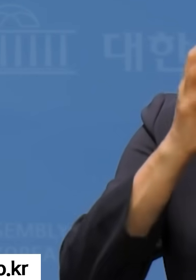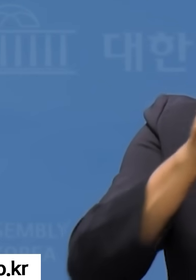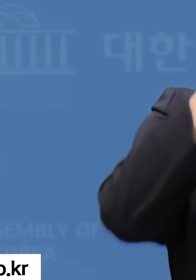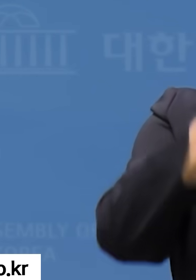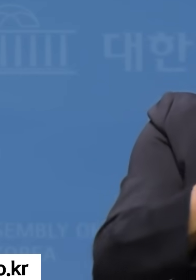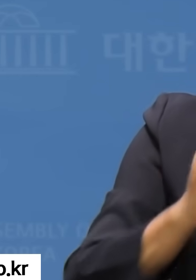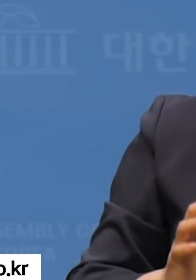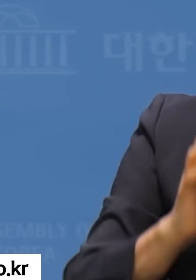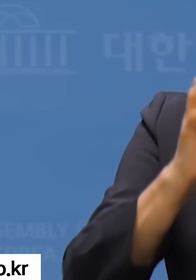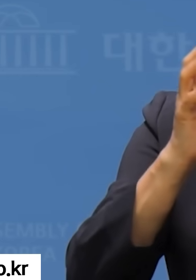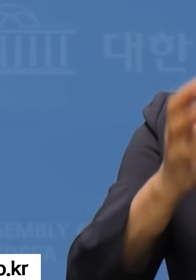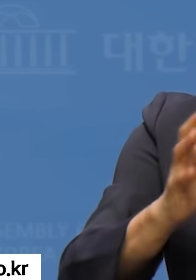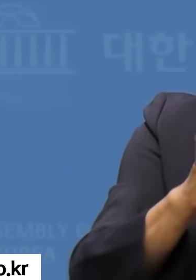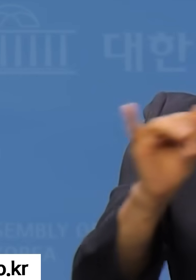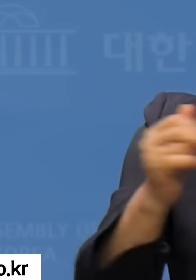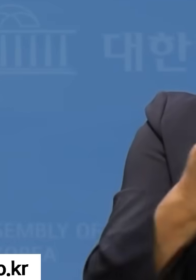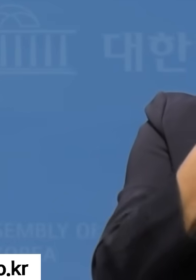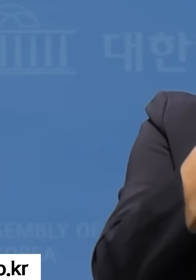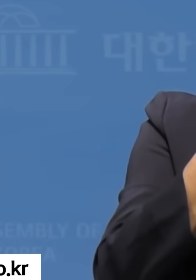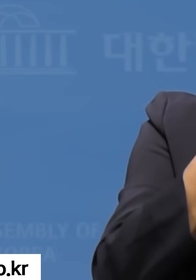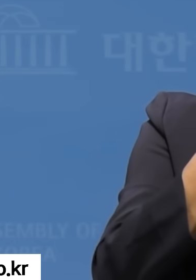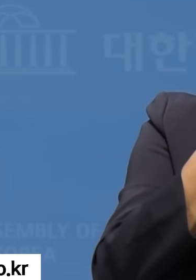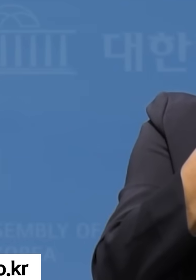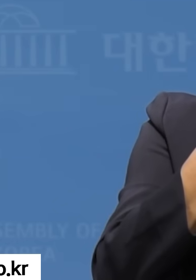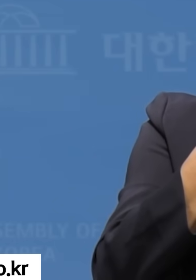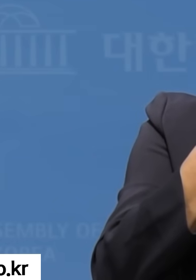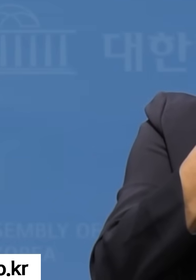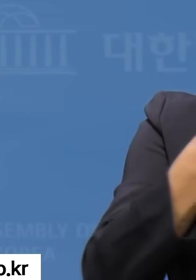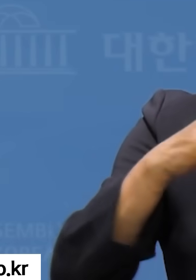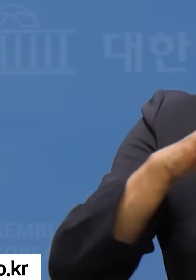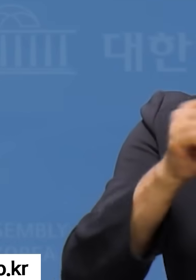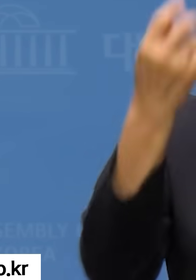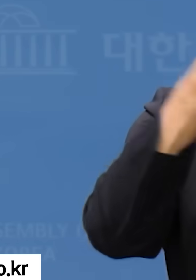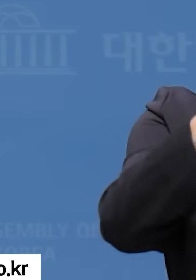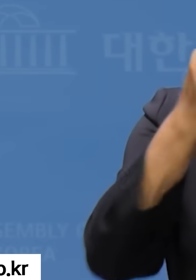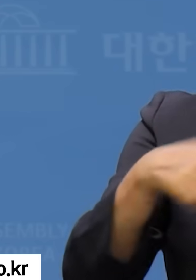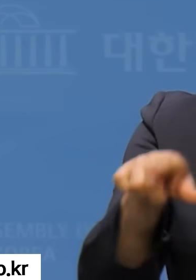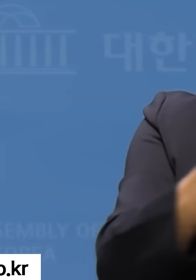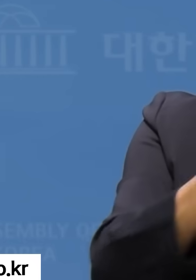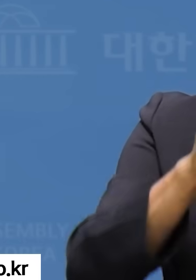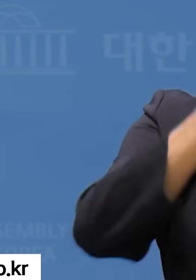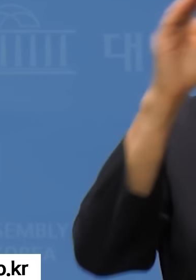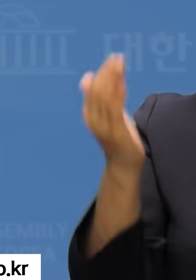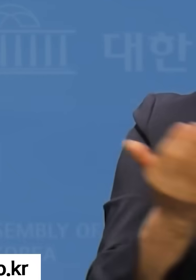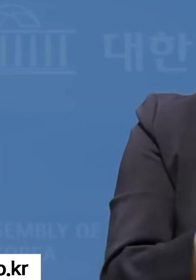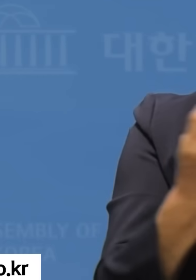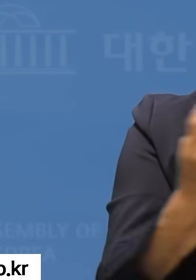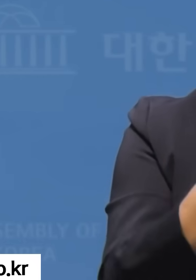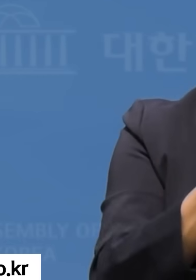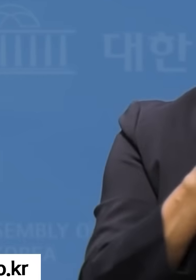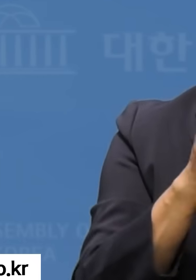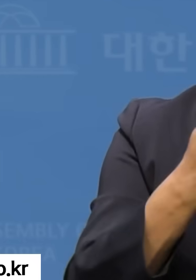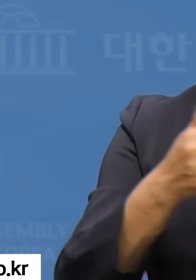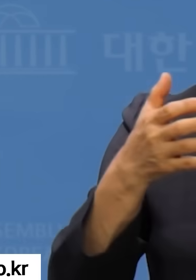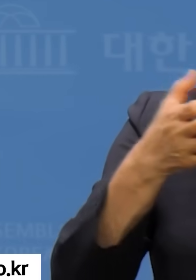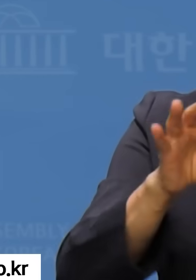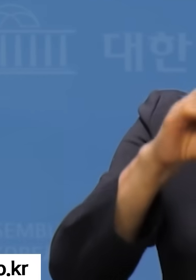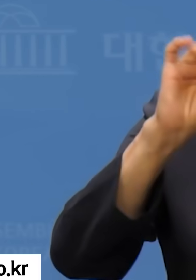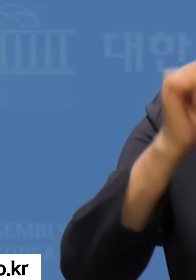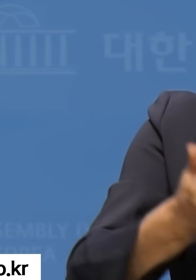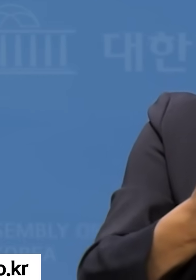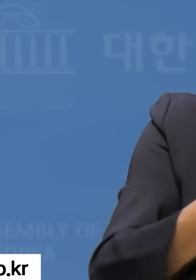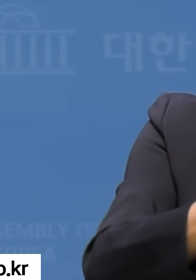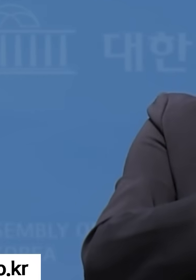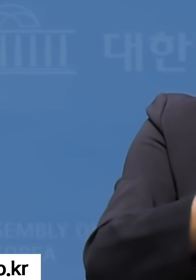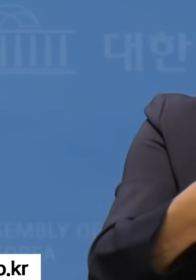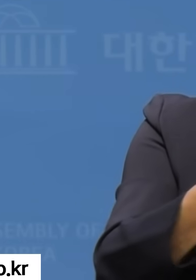국가라면 국민의 생명과 영토를 지키기 위한 모든 수단을 동원해서 김정은의 오판을